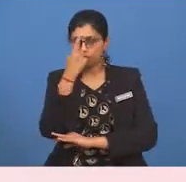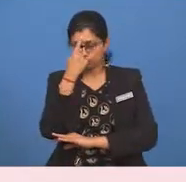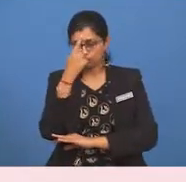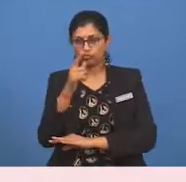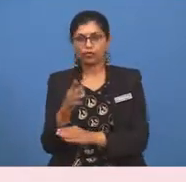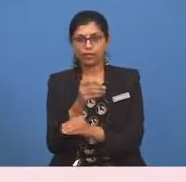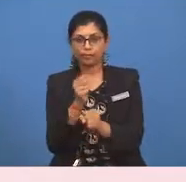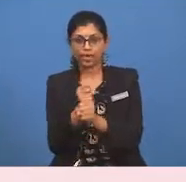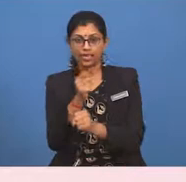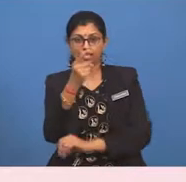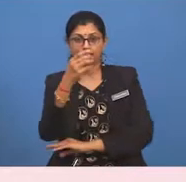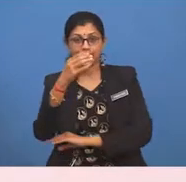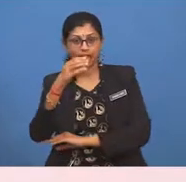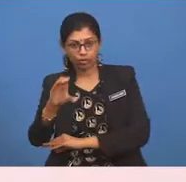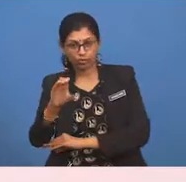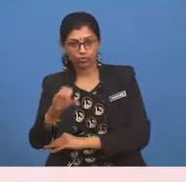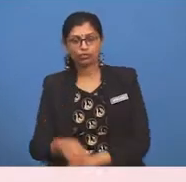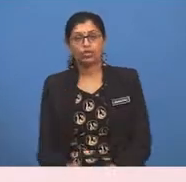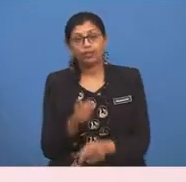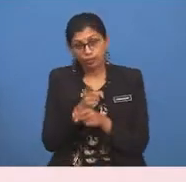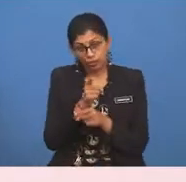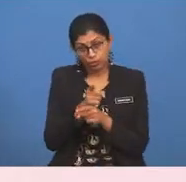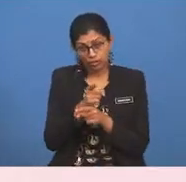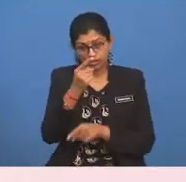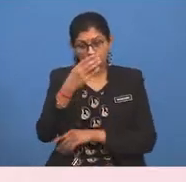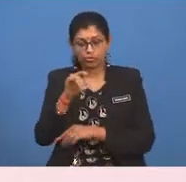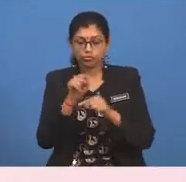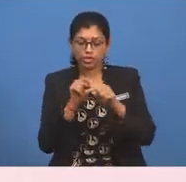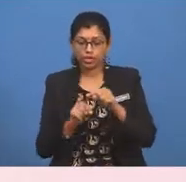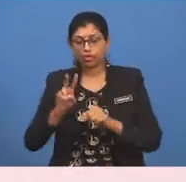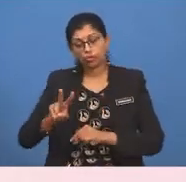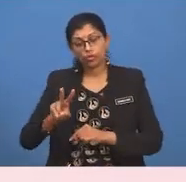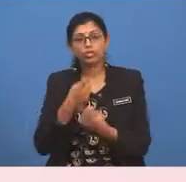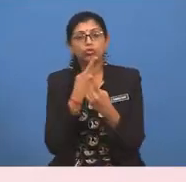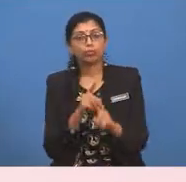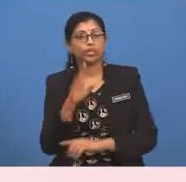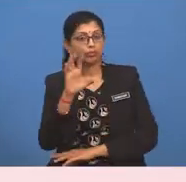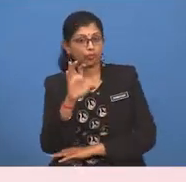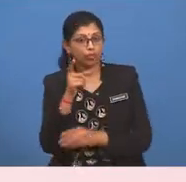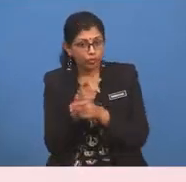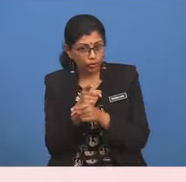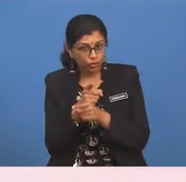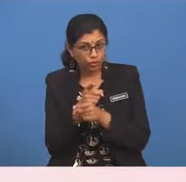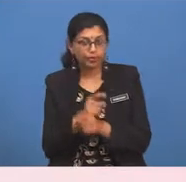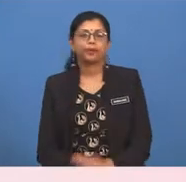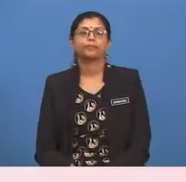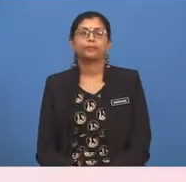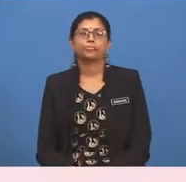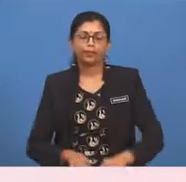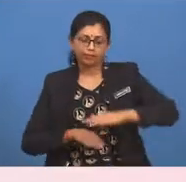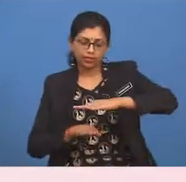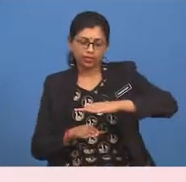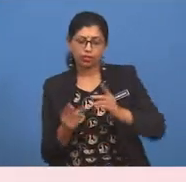lengkap, iaitu 100. Dan pengangka juga